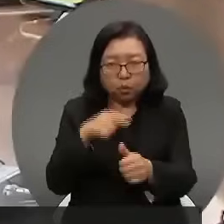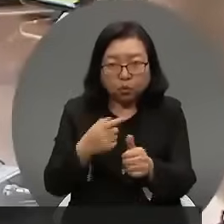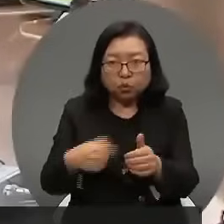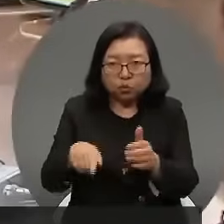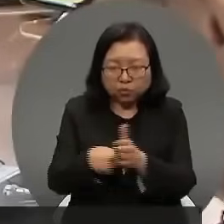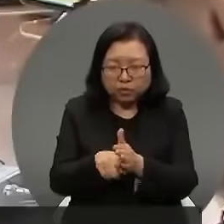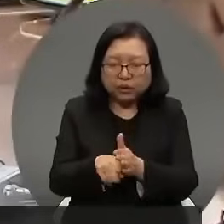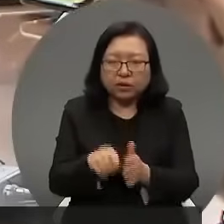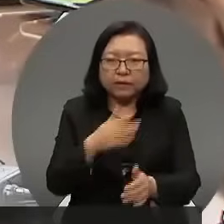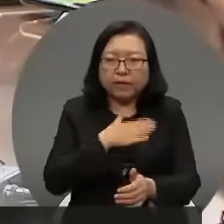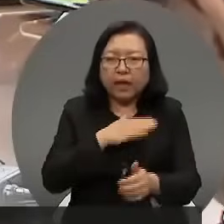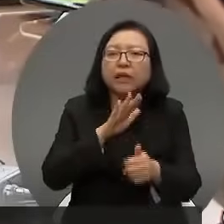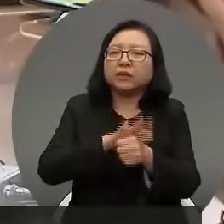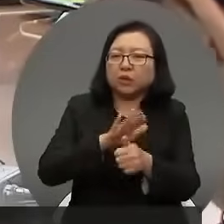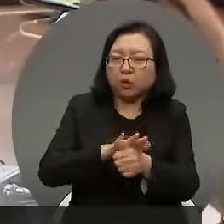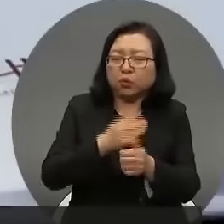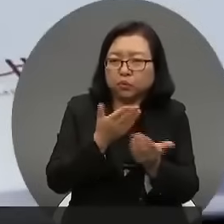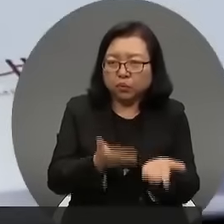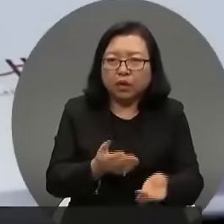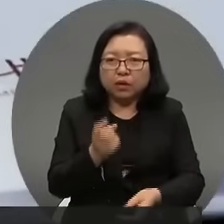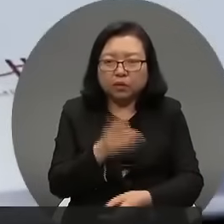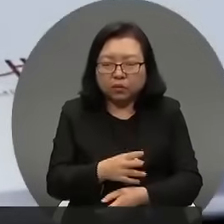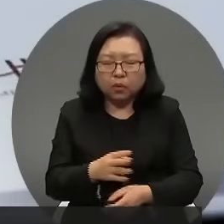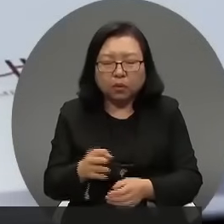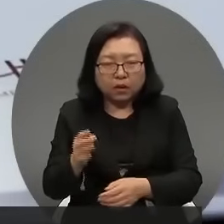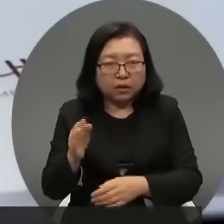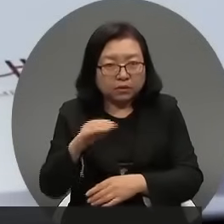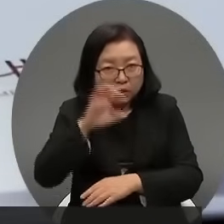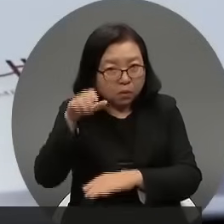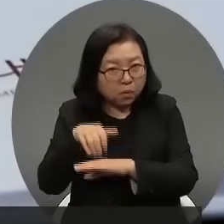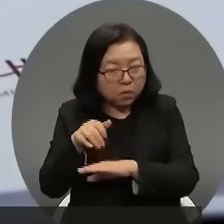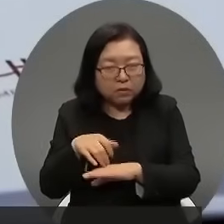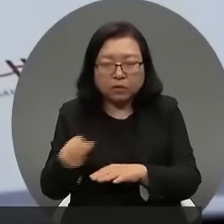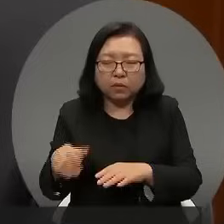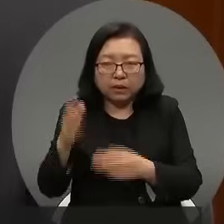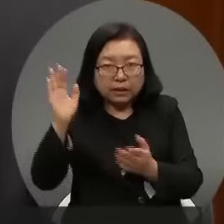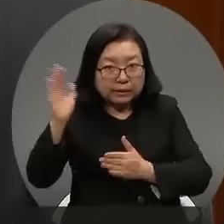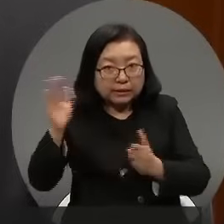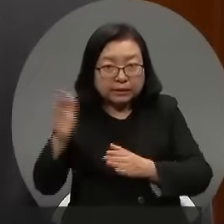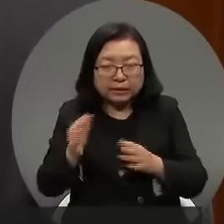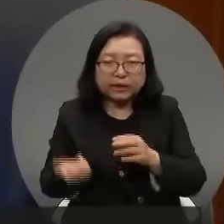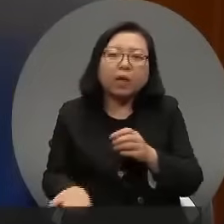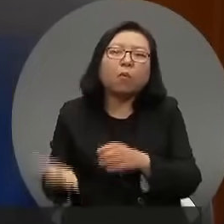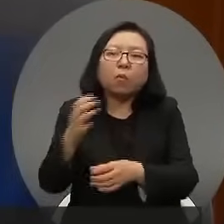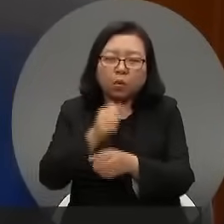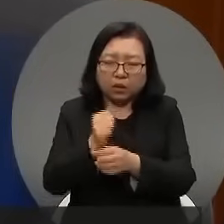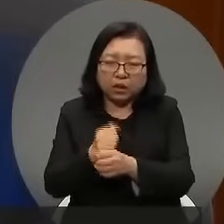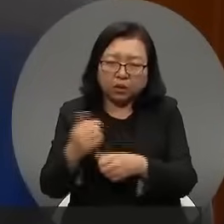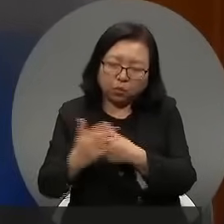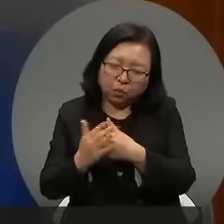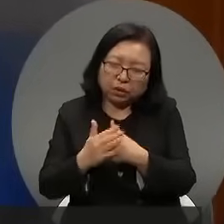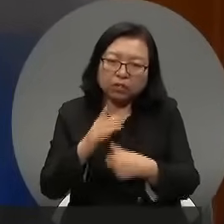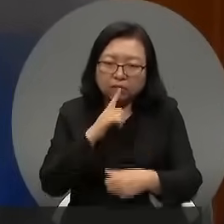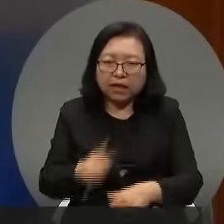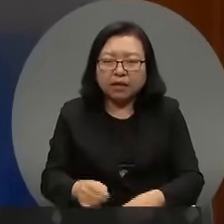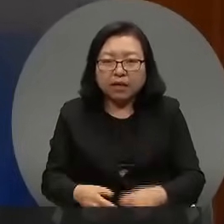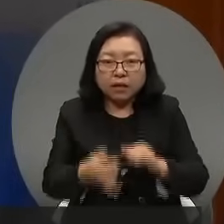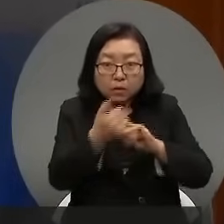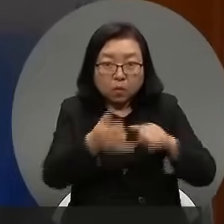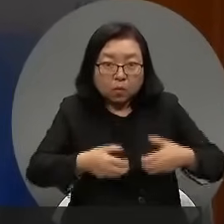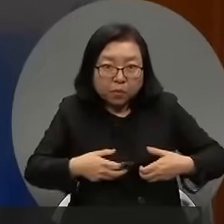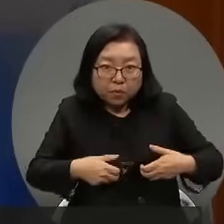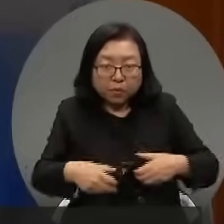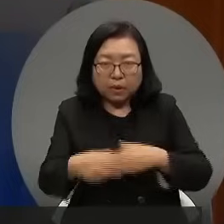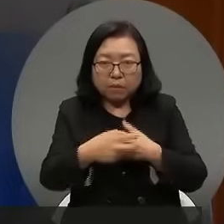지원을 하겠다며 전공의와 의대생 복귀를 도와달라고 요청했습니다. 필수 의료에 대한 지원을 전격적으로 하겠습니다. 우리 충청북도는